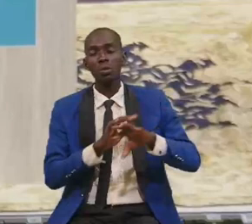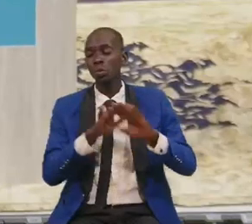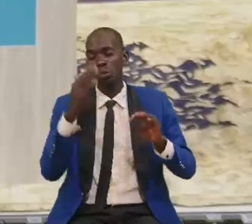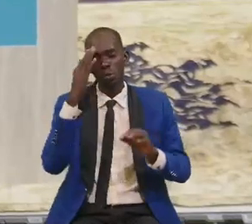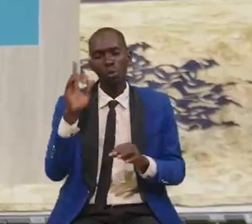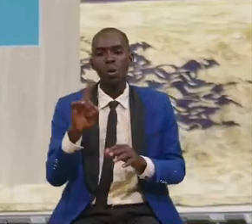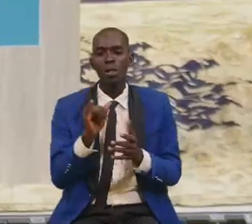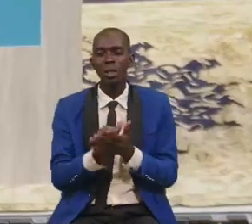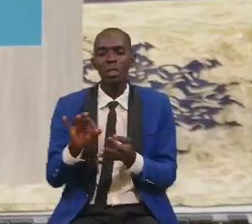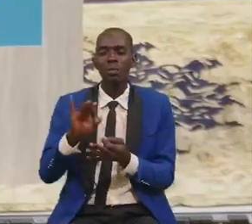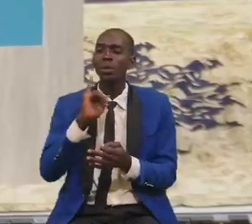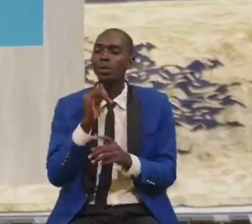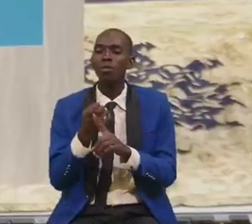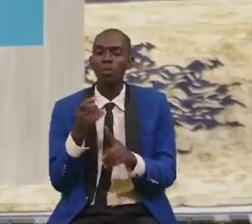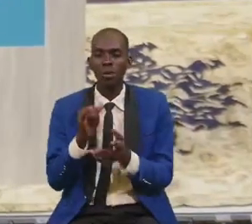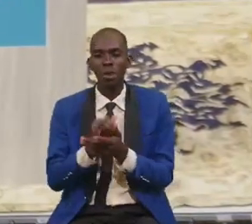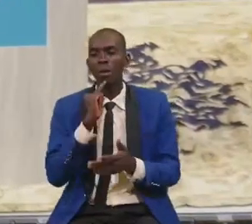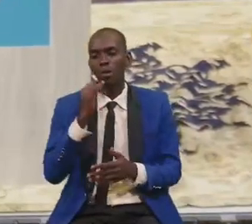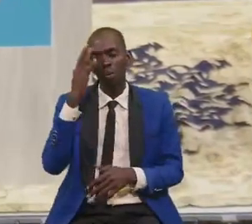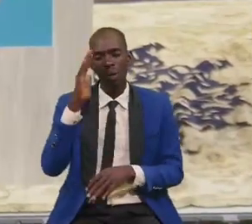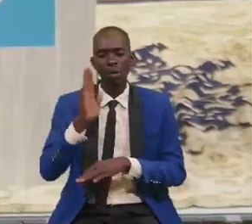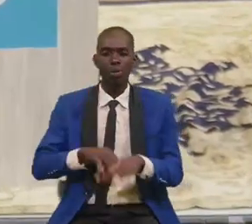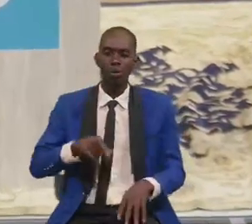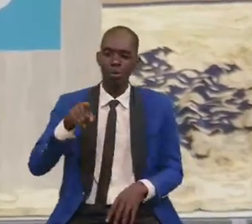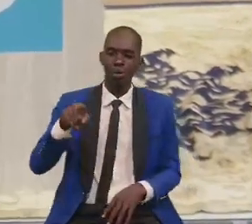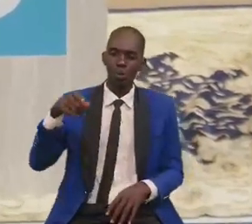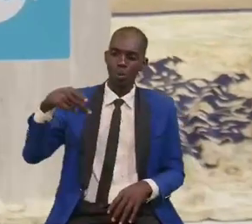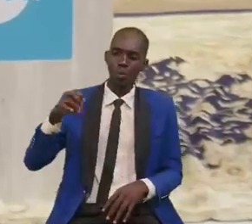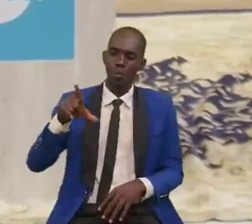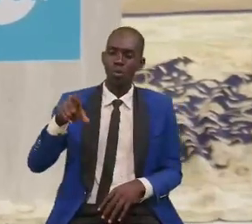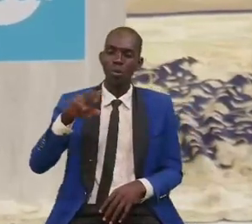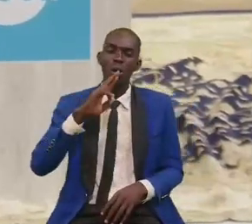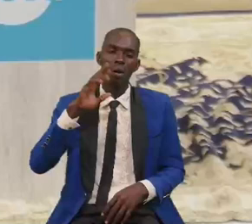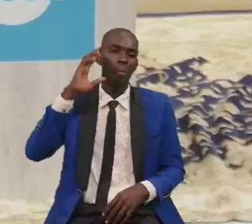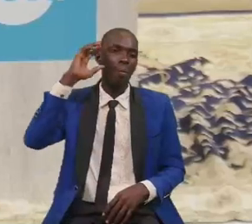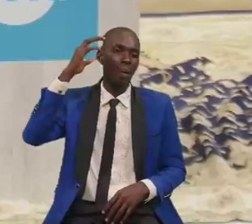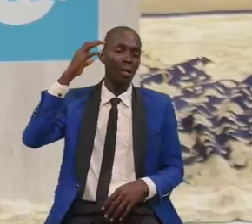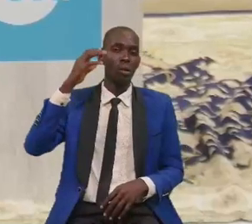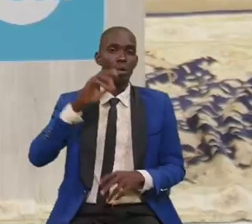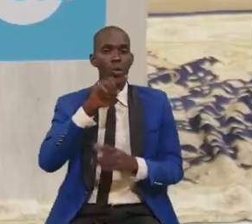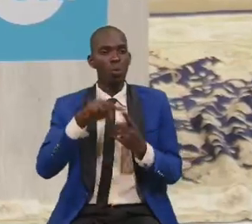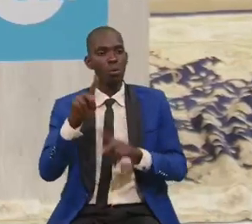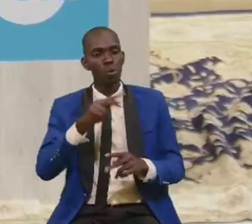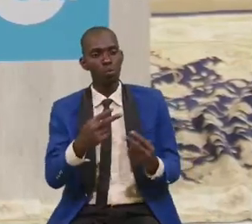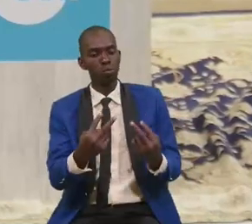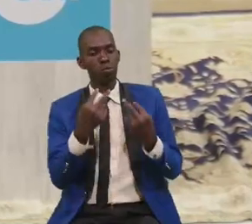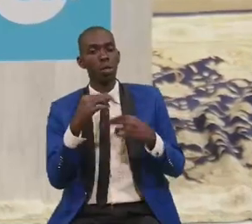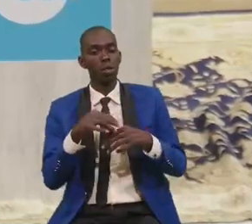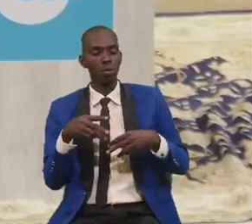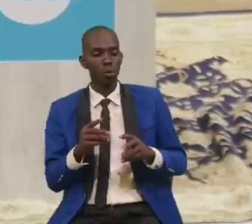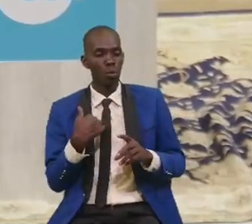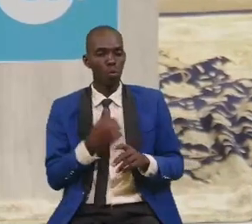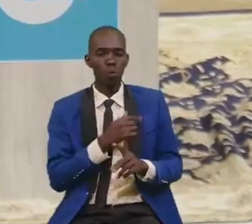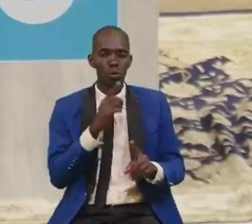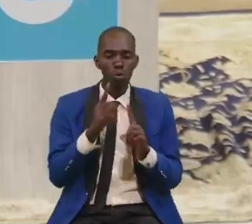fou. Quand il nous regarde, la manière dont nous parlons, la manière dont nous agissons, les lieux que nous fréquentons, les choses que nous